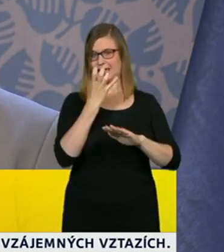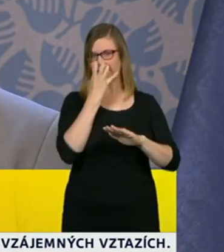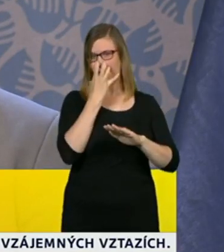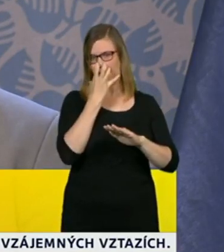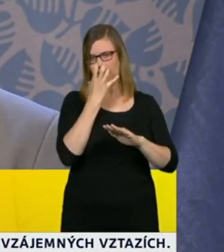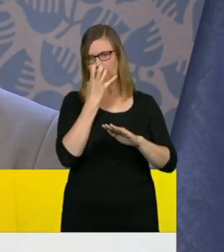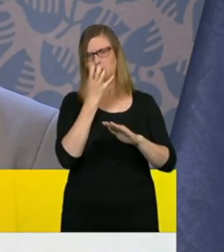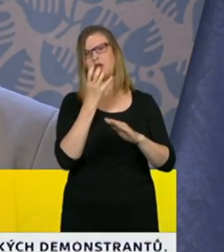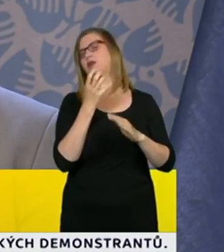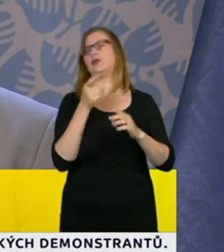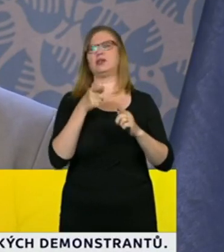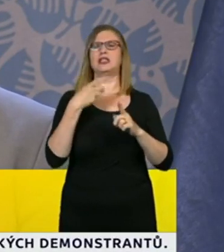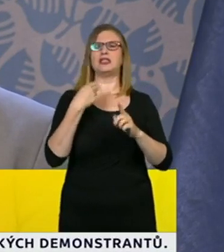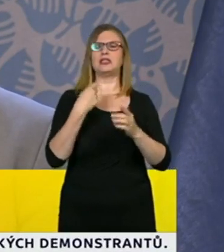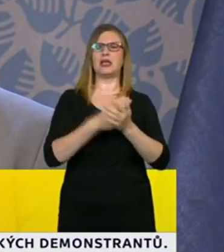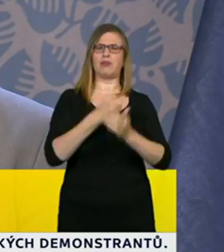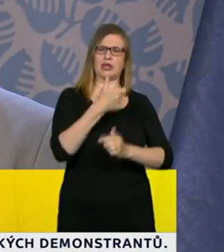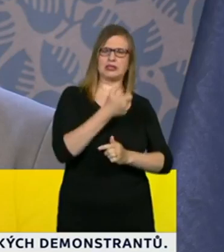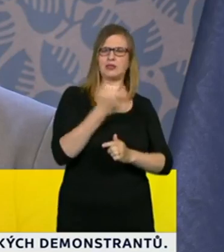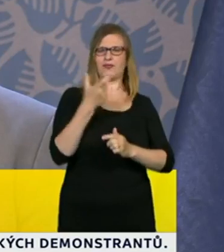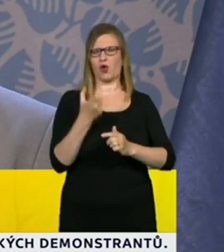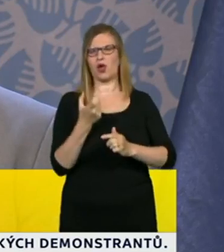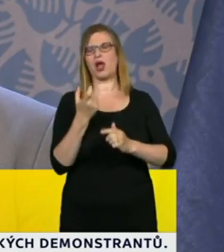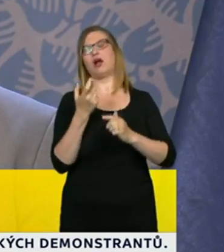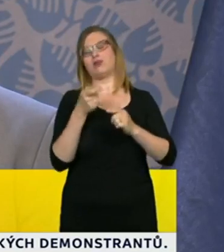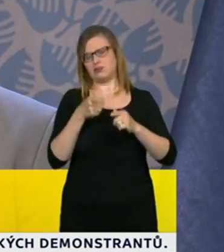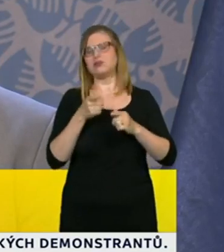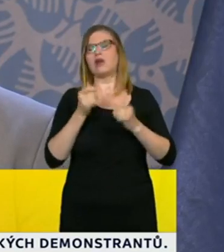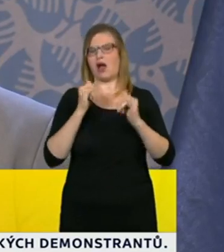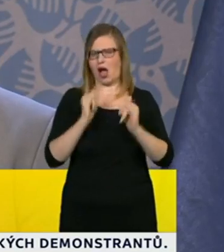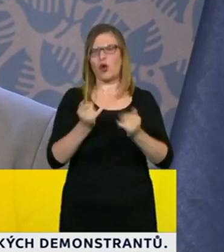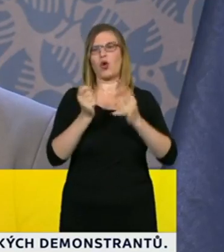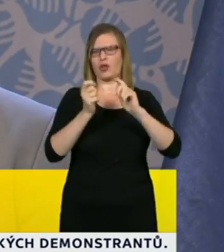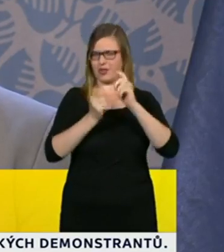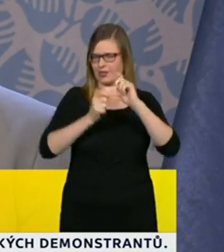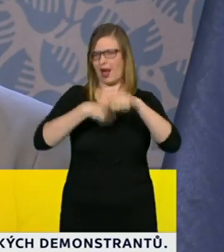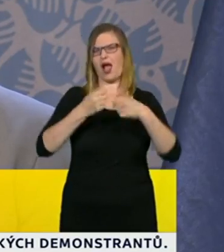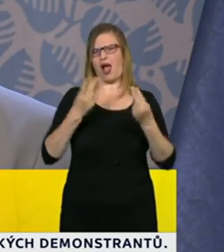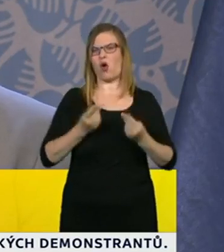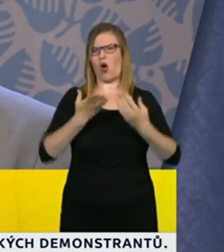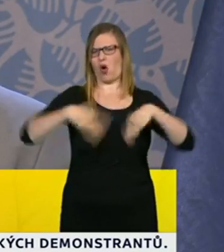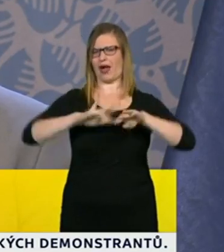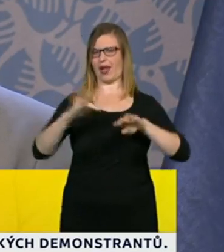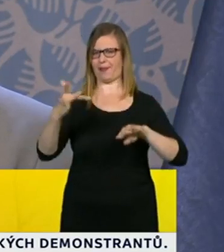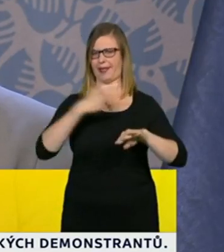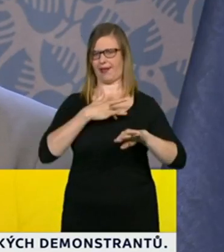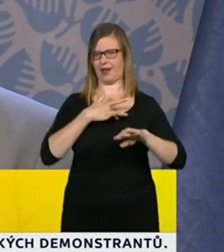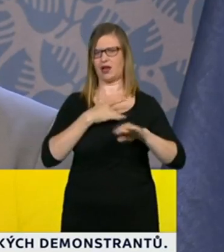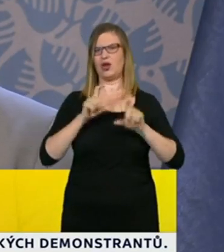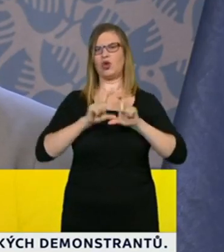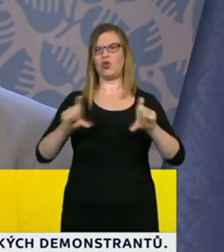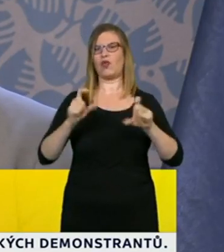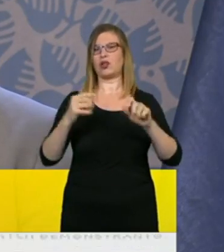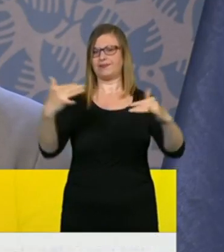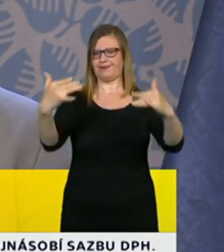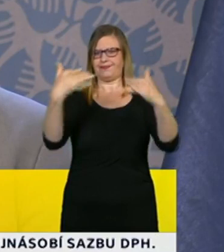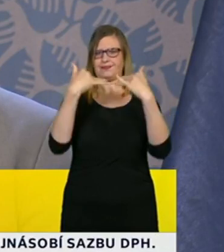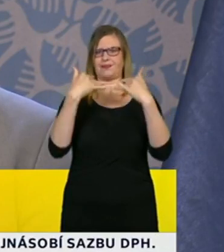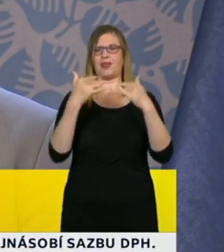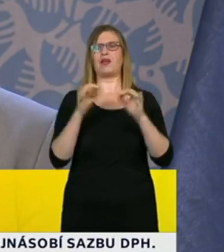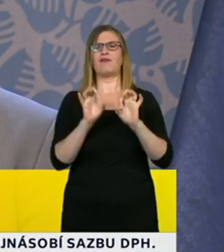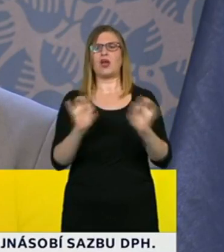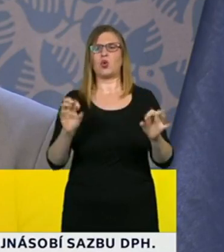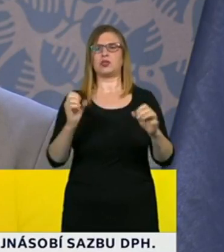nebo dokonce 1% virových částic. To znamená, to je hodnota, která nás